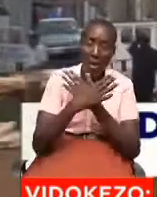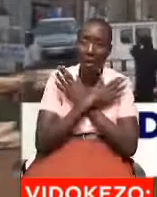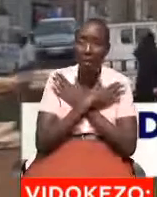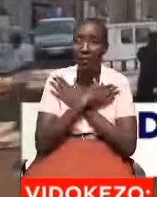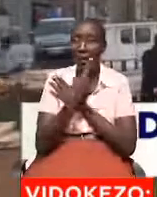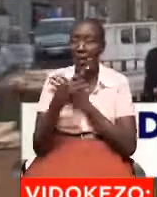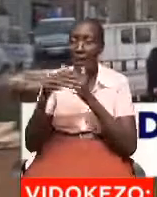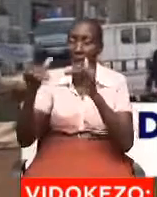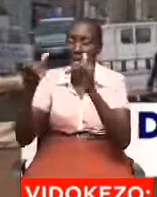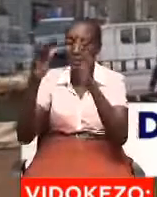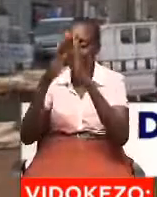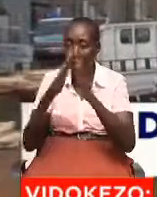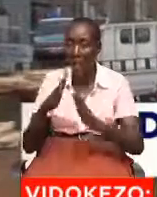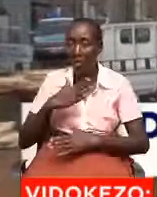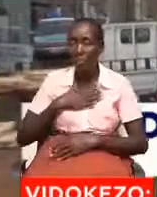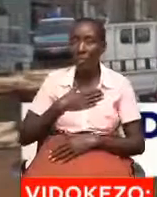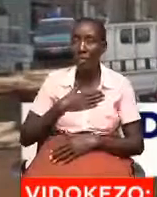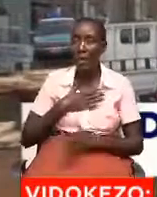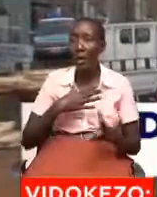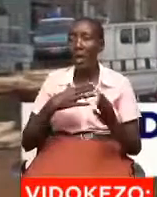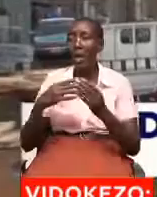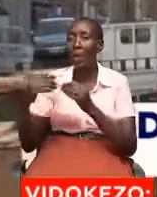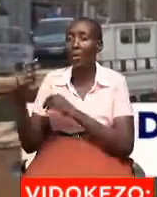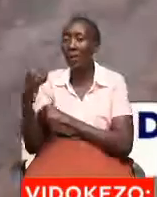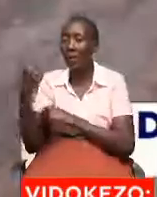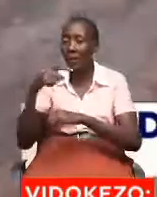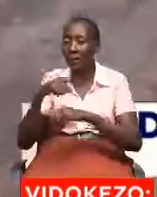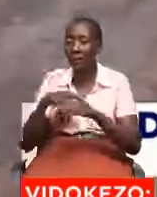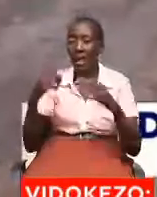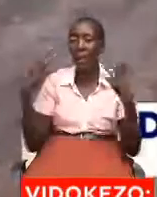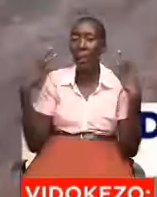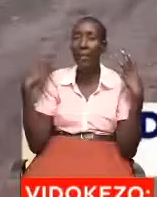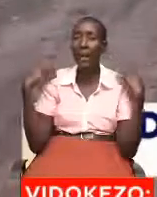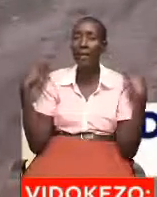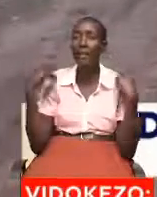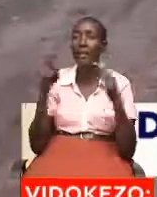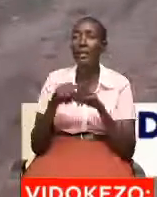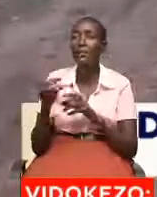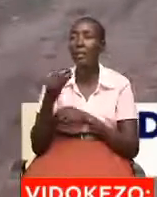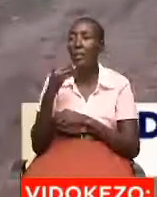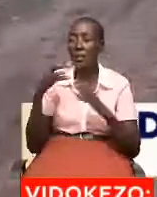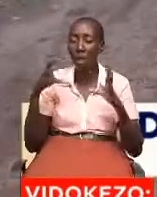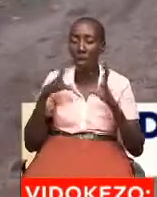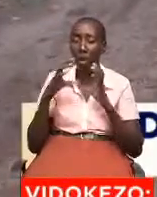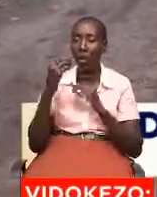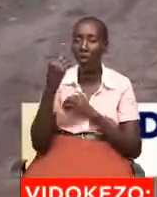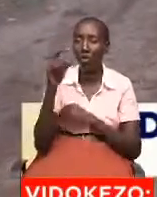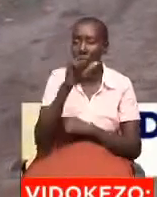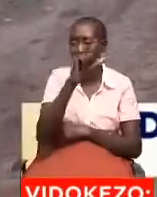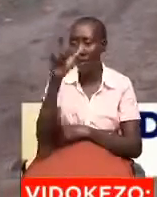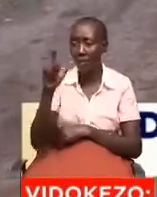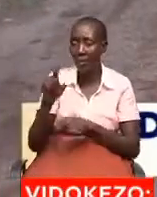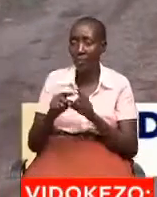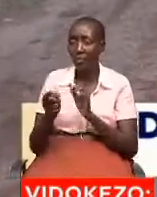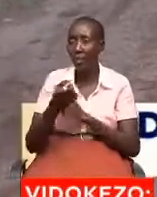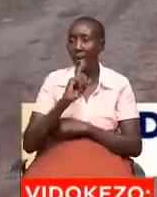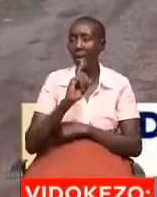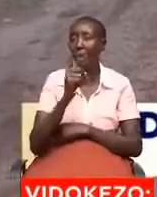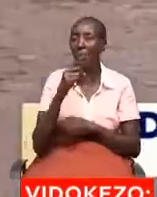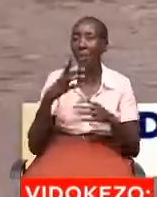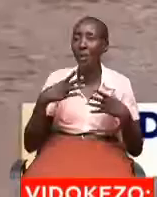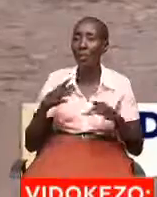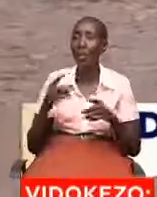my house and just go out for training and eating. Kocha mmoja katika eneo hilo amekashifu matukio haya